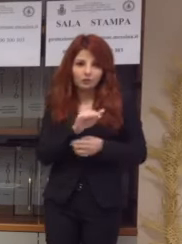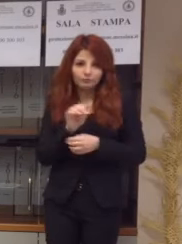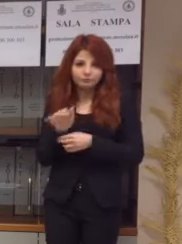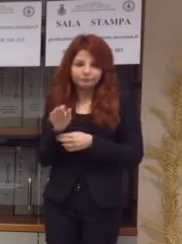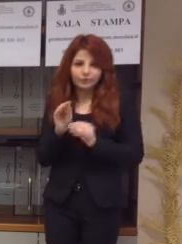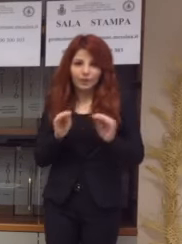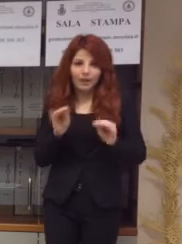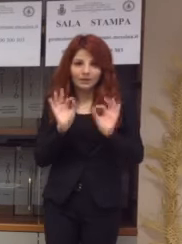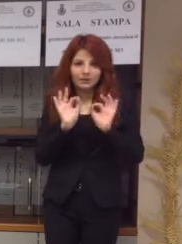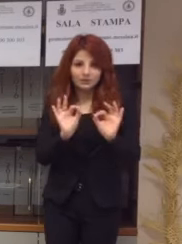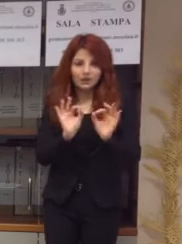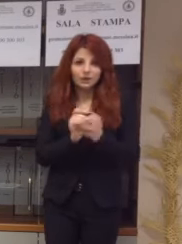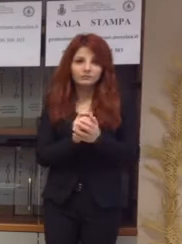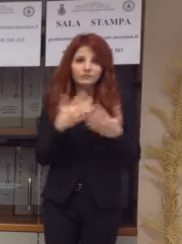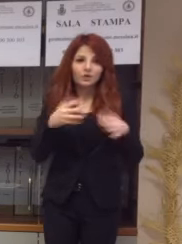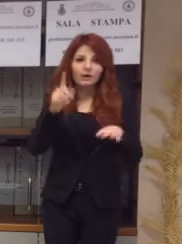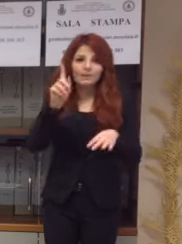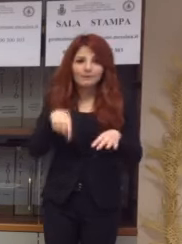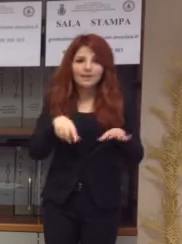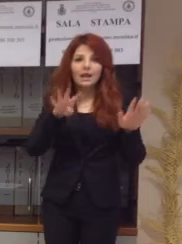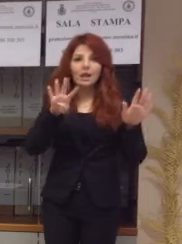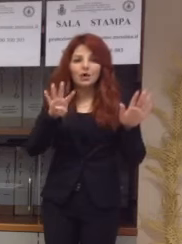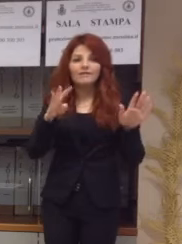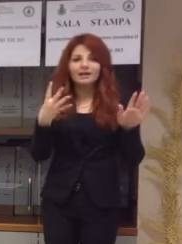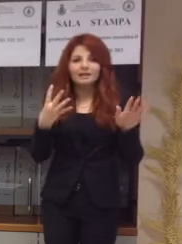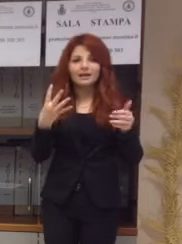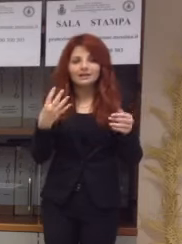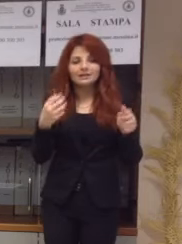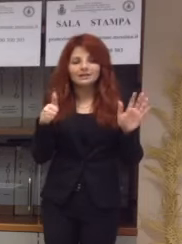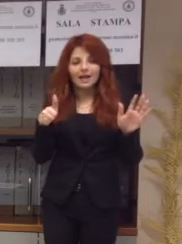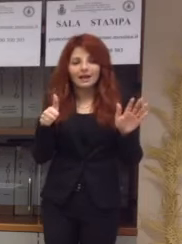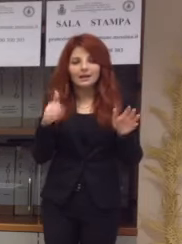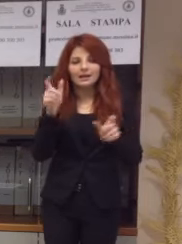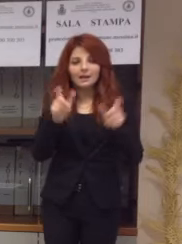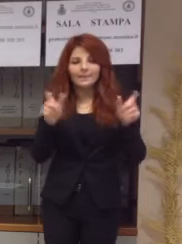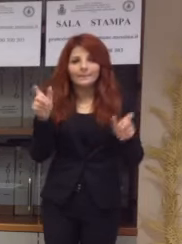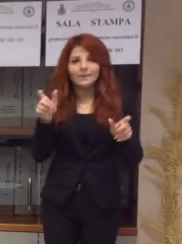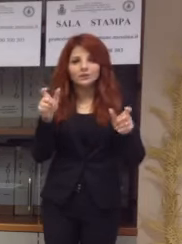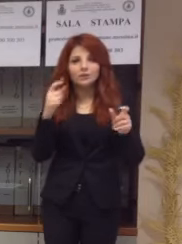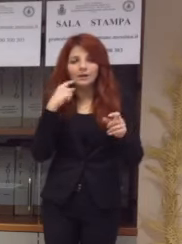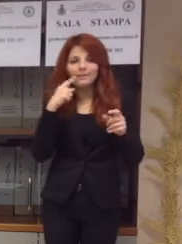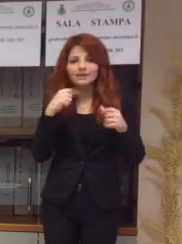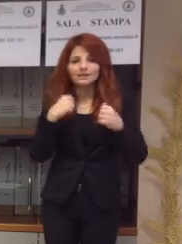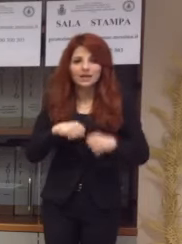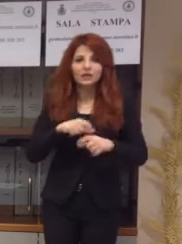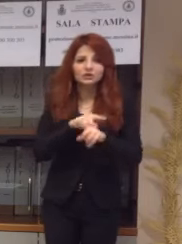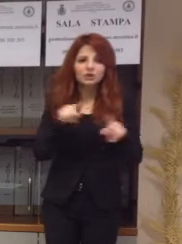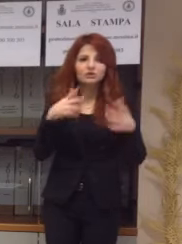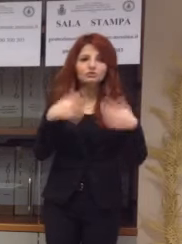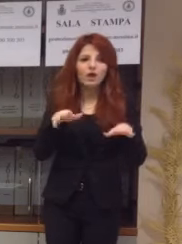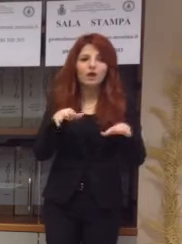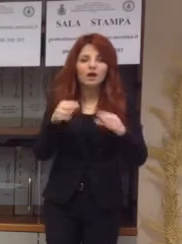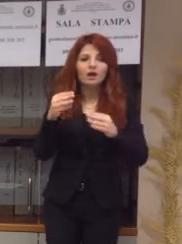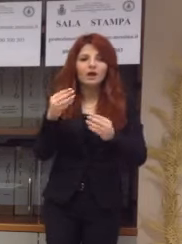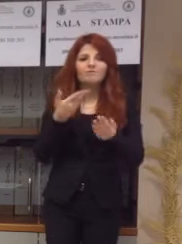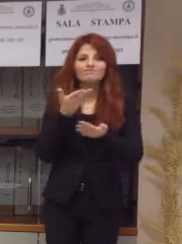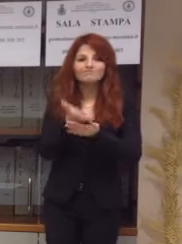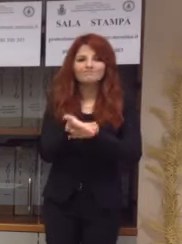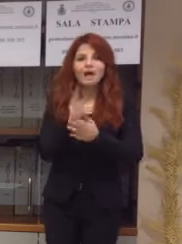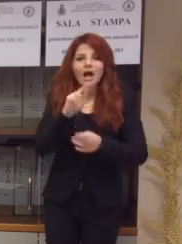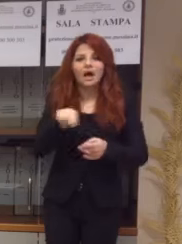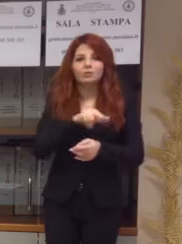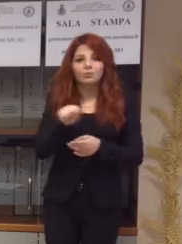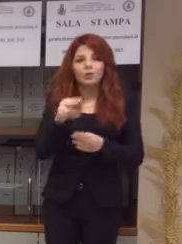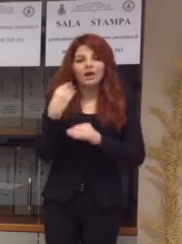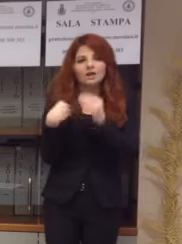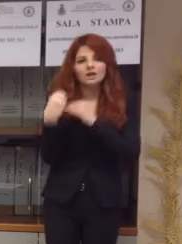1096 messinesi hanno fatto l'istanza di annullamento della richiesta della